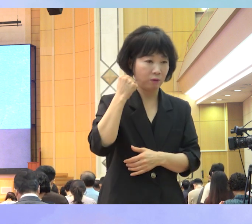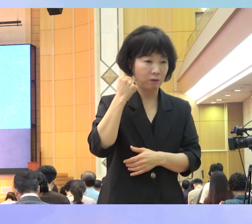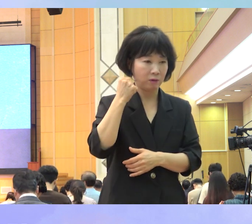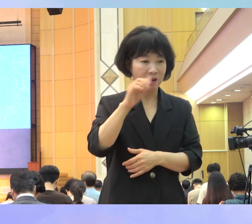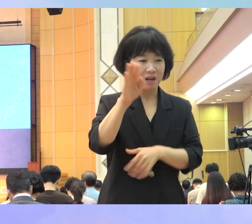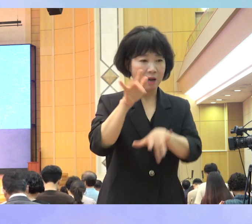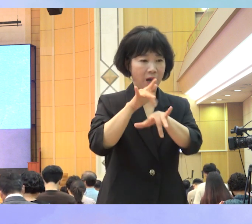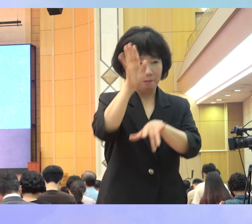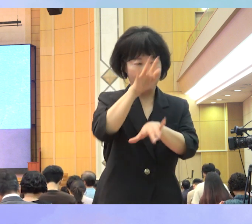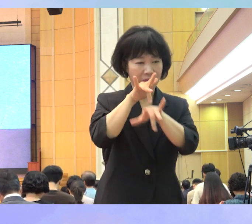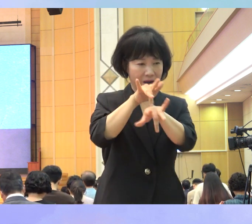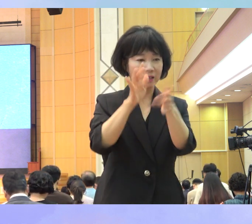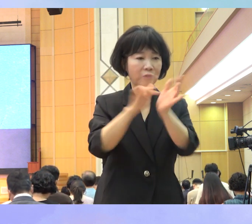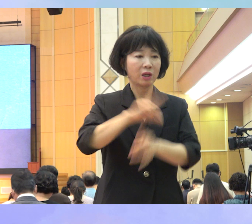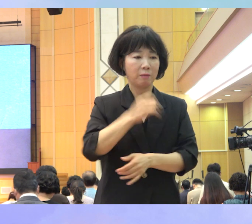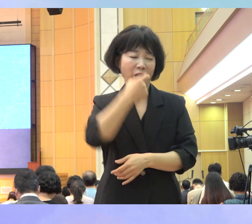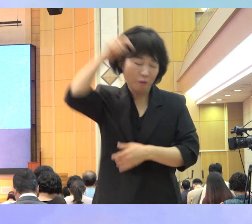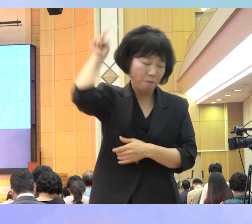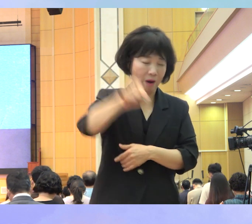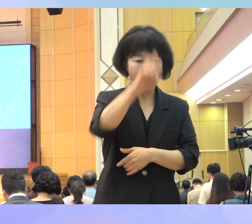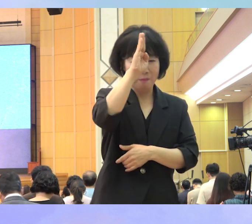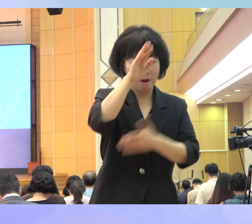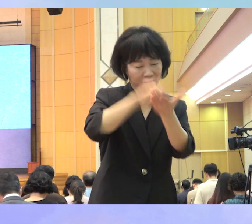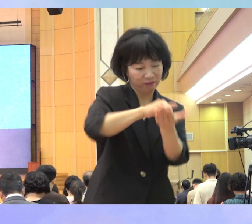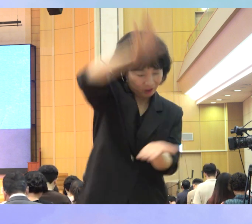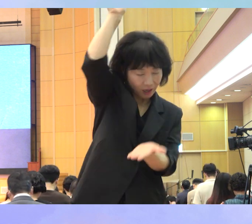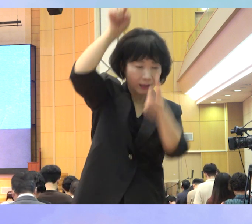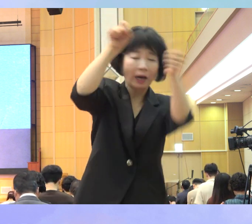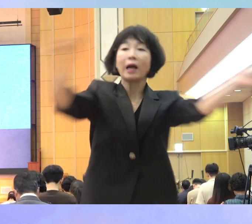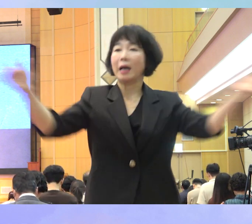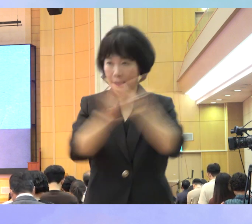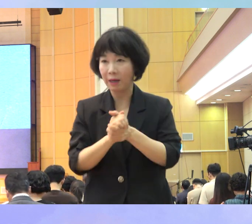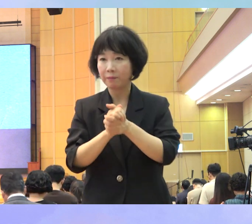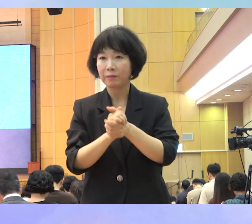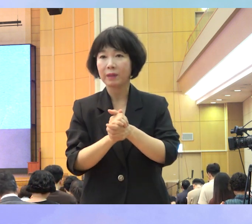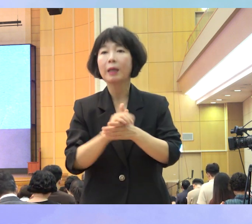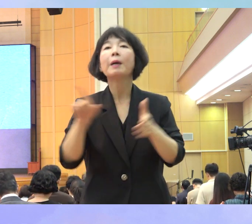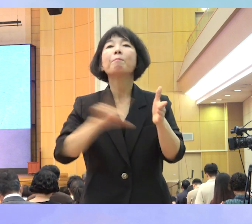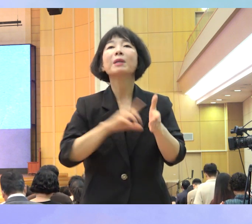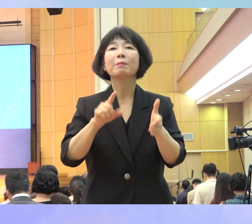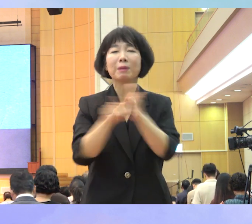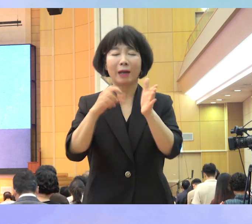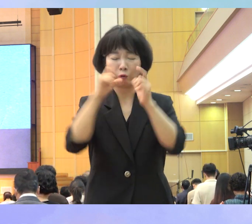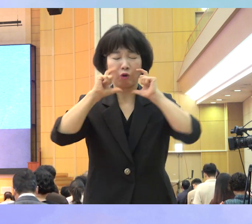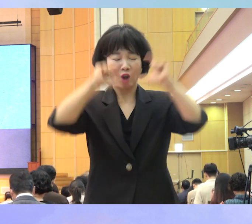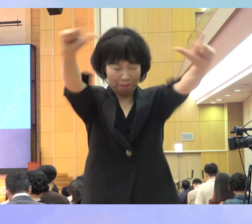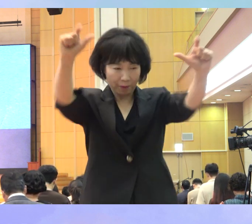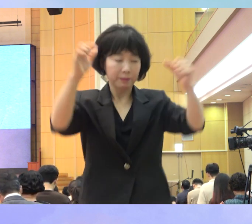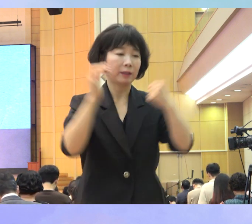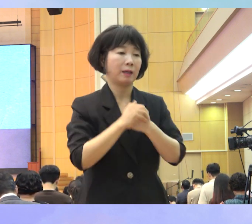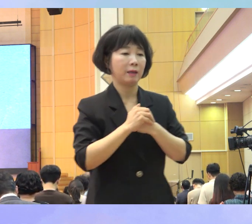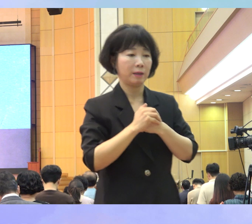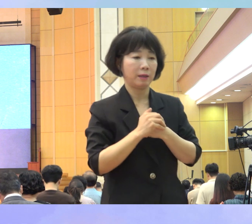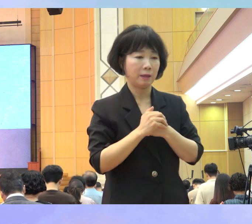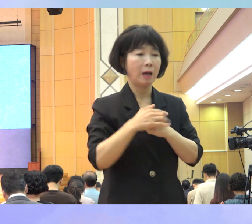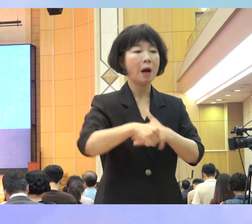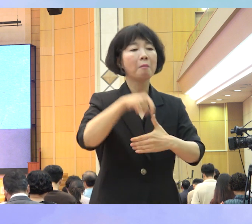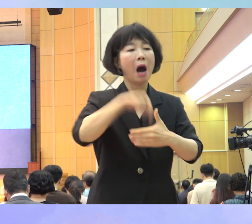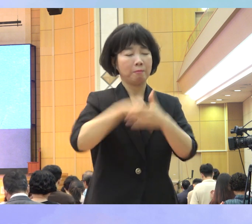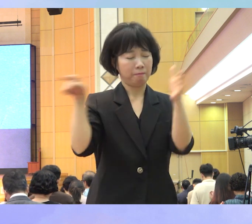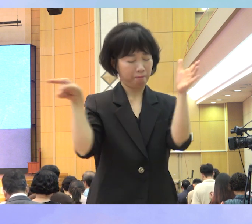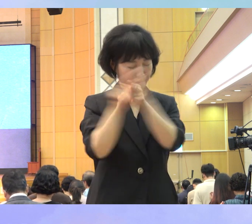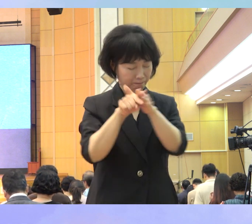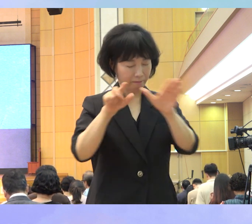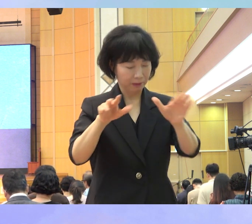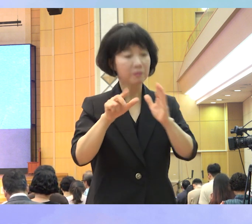모든 병만은 예수 이름으로 명하노니 떠나갈지어다. 믿음으로 선포합니다. 마음으로